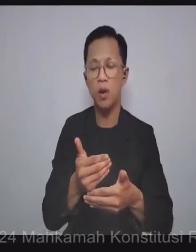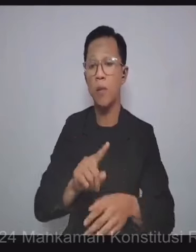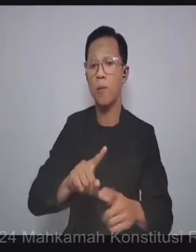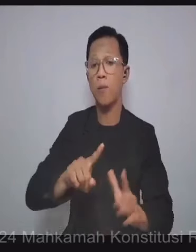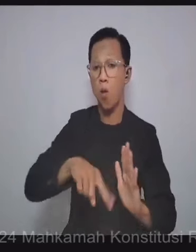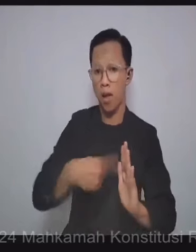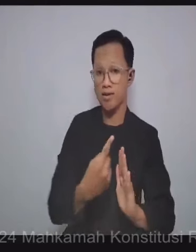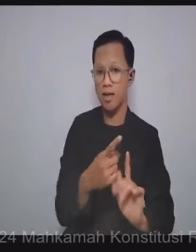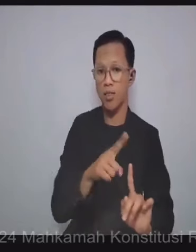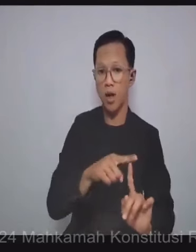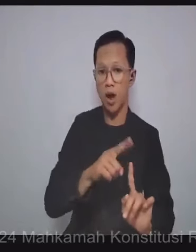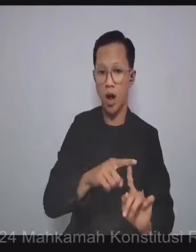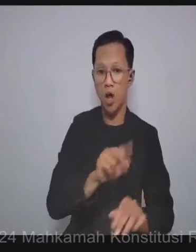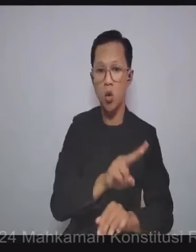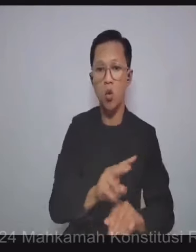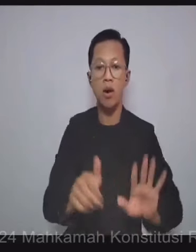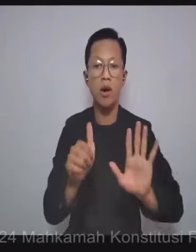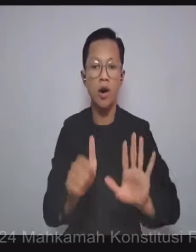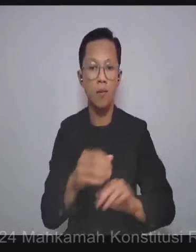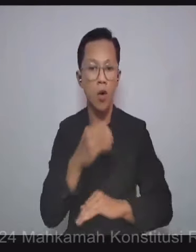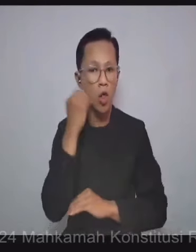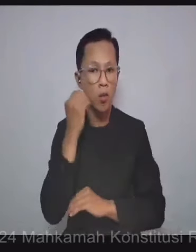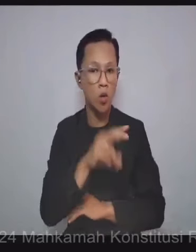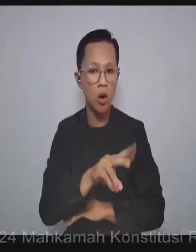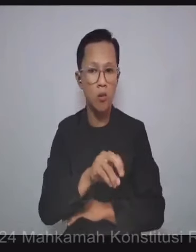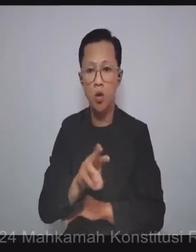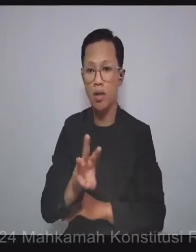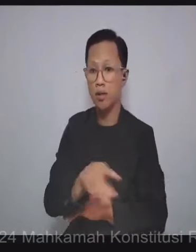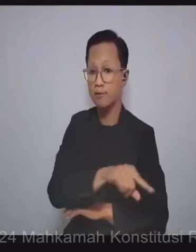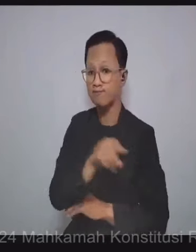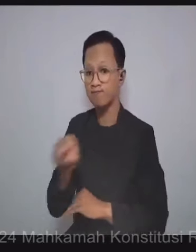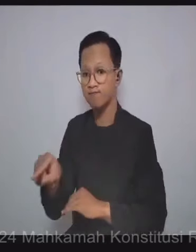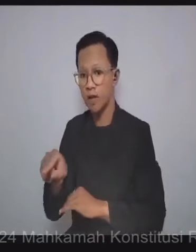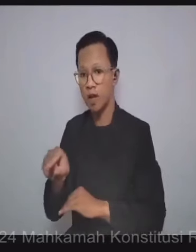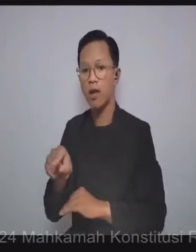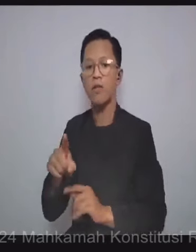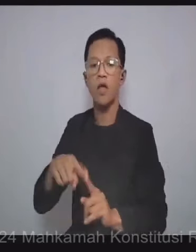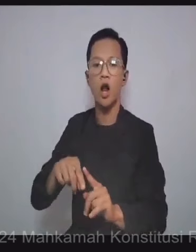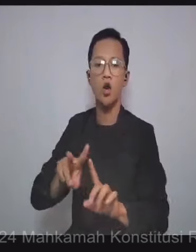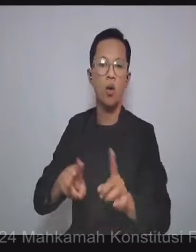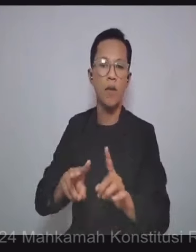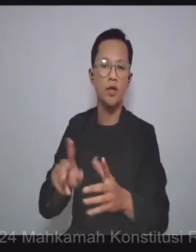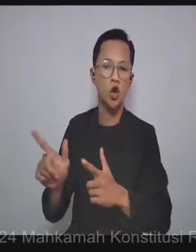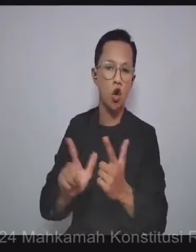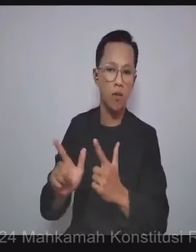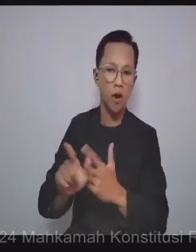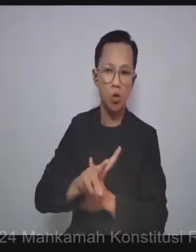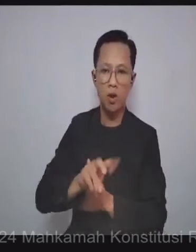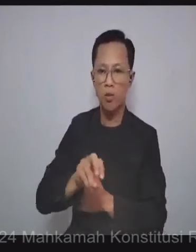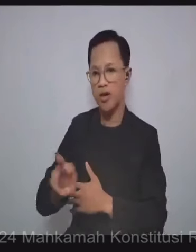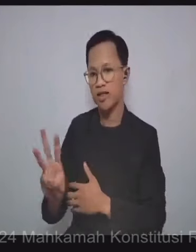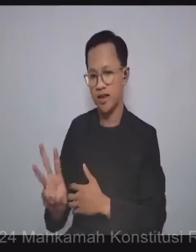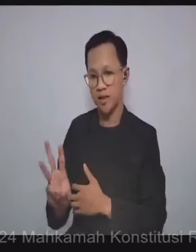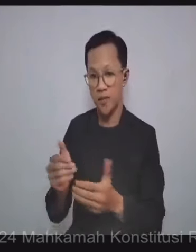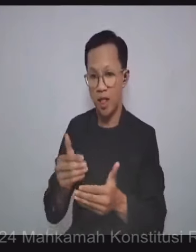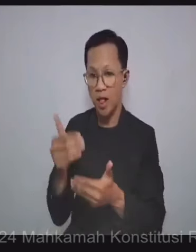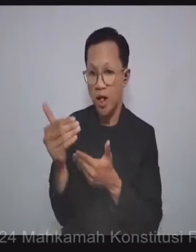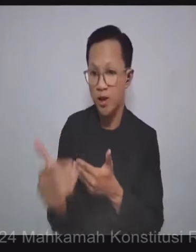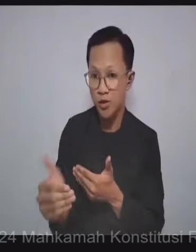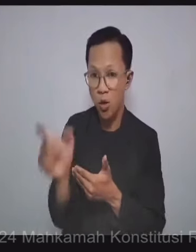dari tanggal 26 Oktober 2023 hingga tanggal 12 November tahun t 2023 selanjutnya